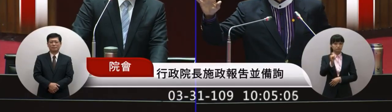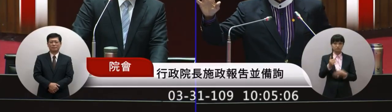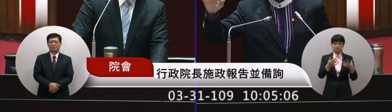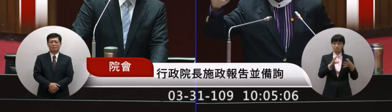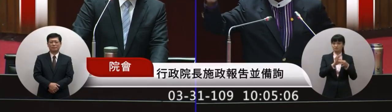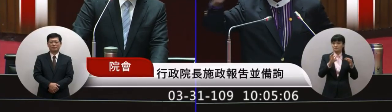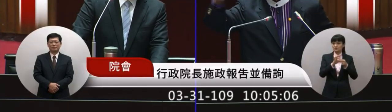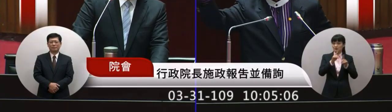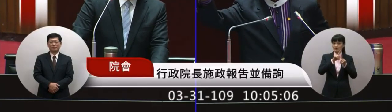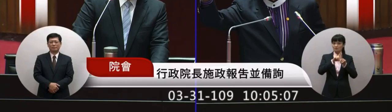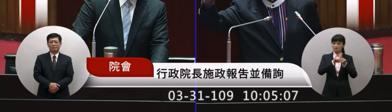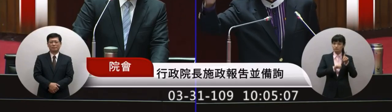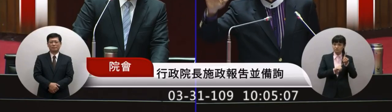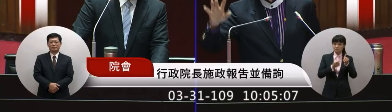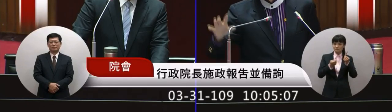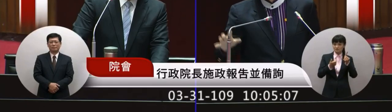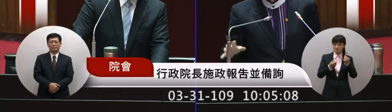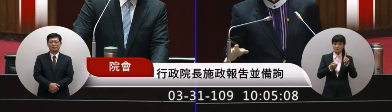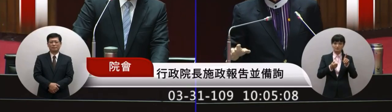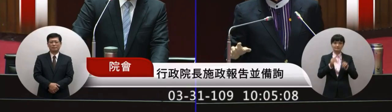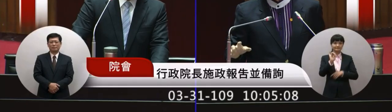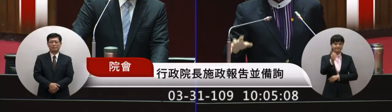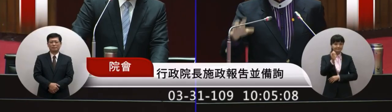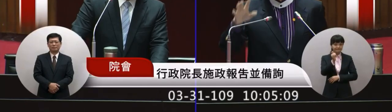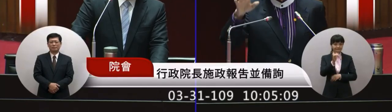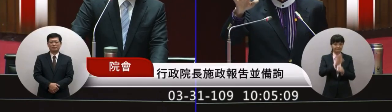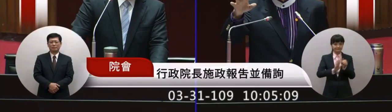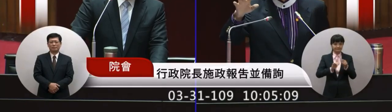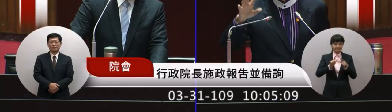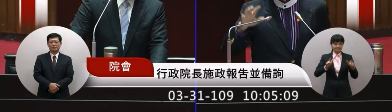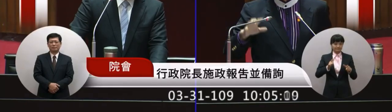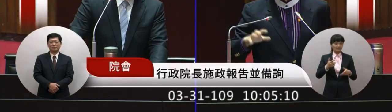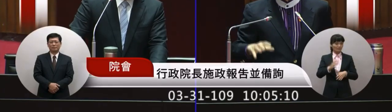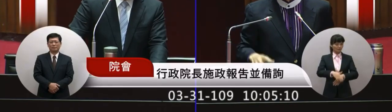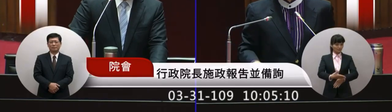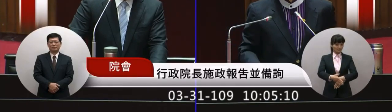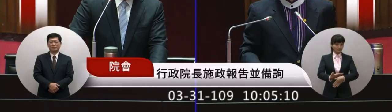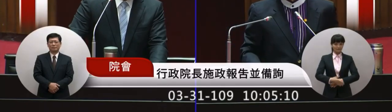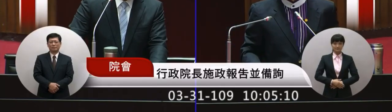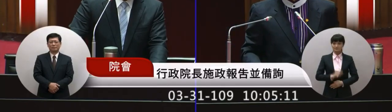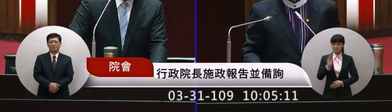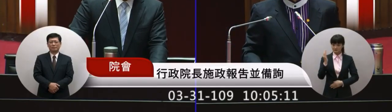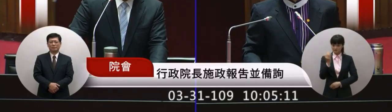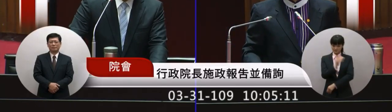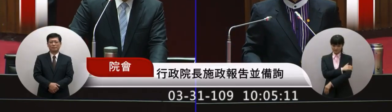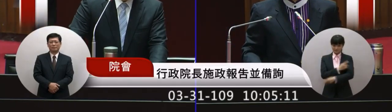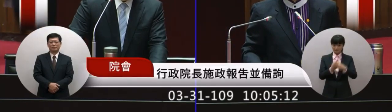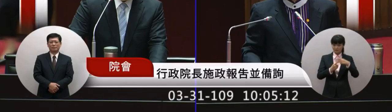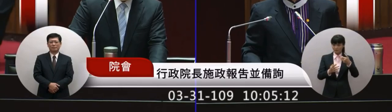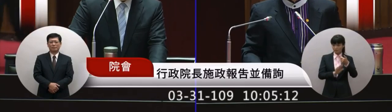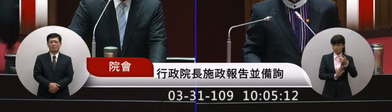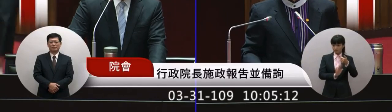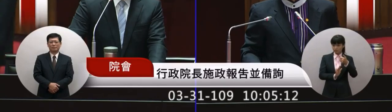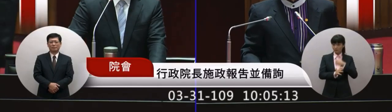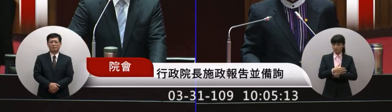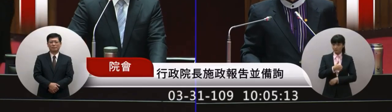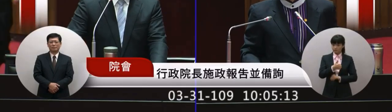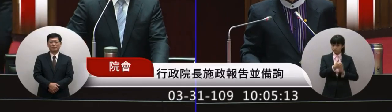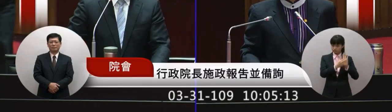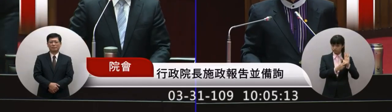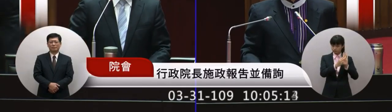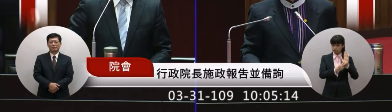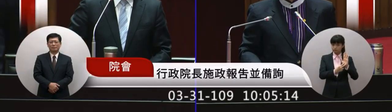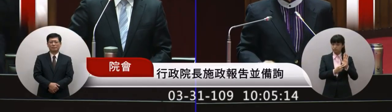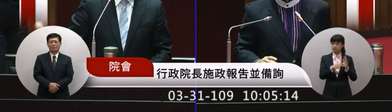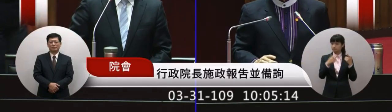已，一点影响都没有。可是我们的陈主委唔是安尼讲哦。我看起来